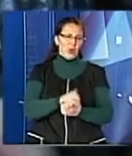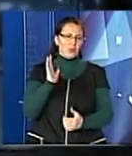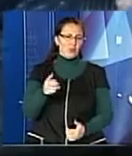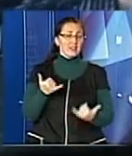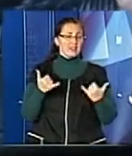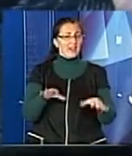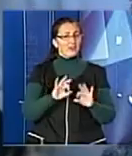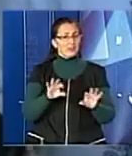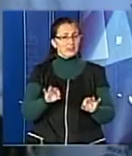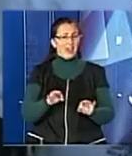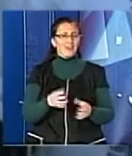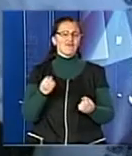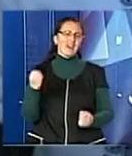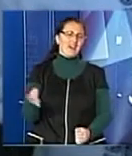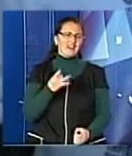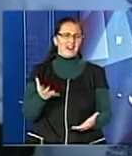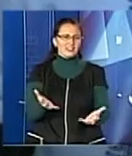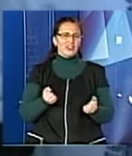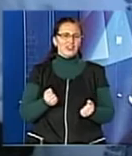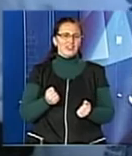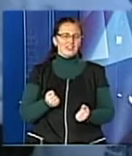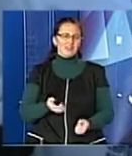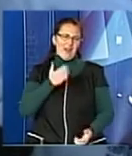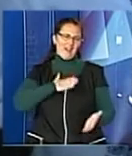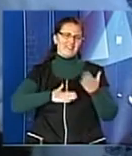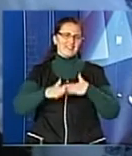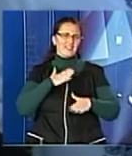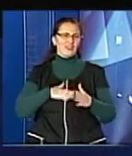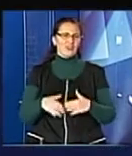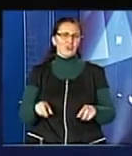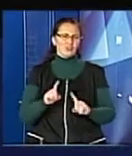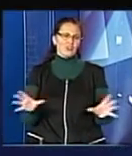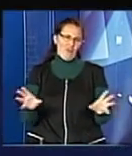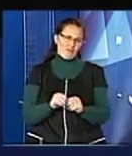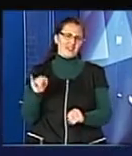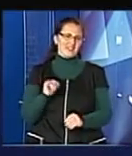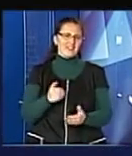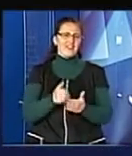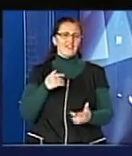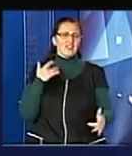розповідають, вчергове отримали порцію задоволення від проведеного часу разом і від концерту.